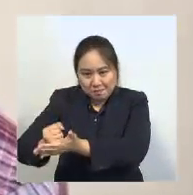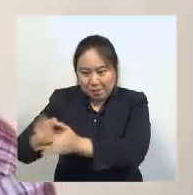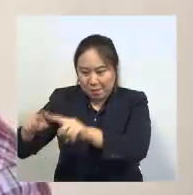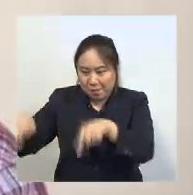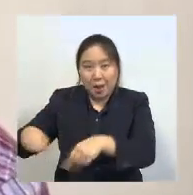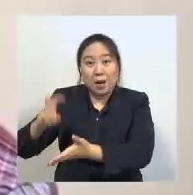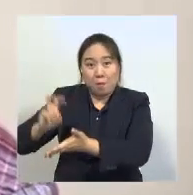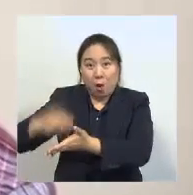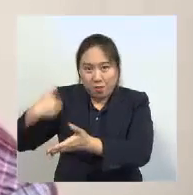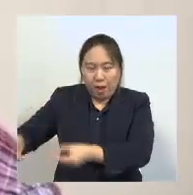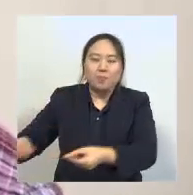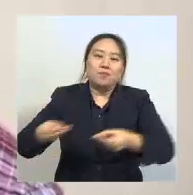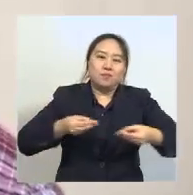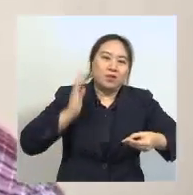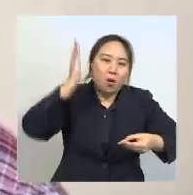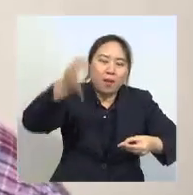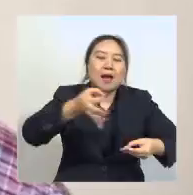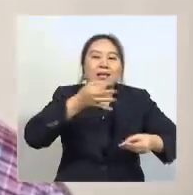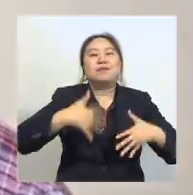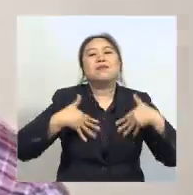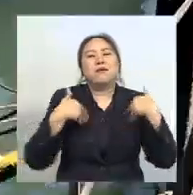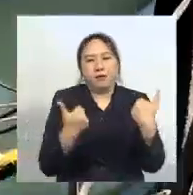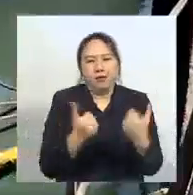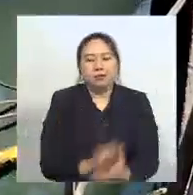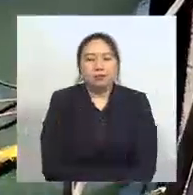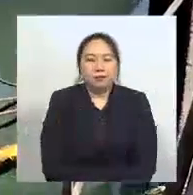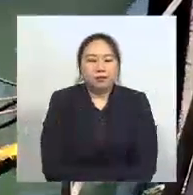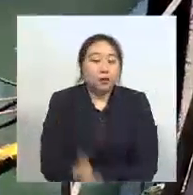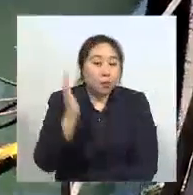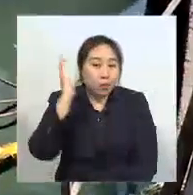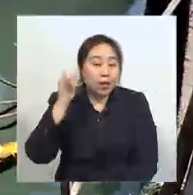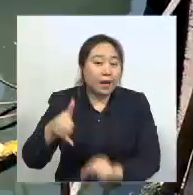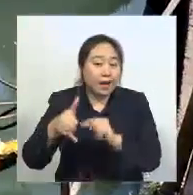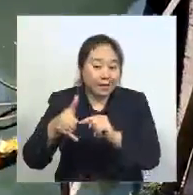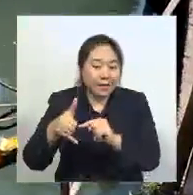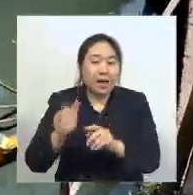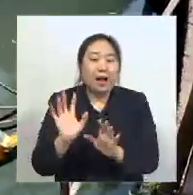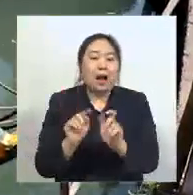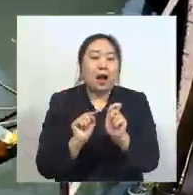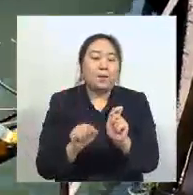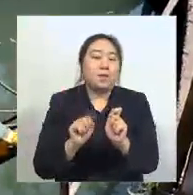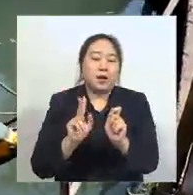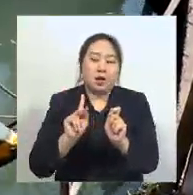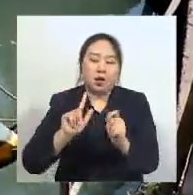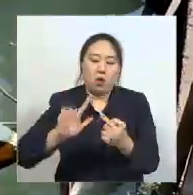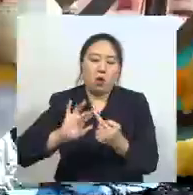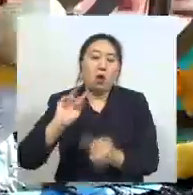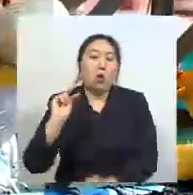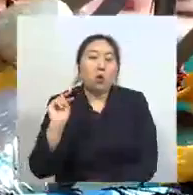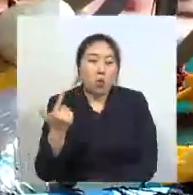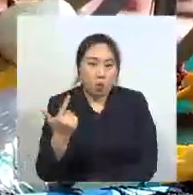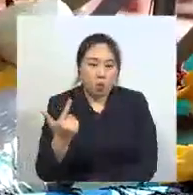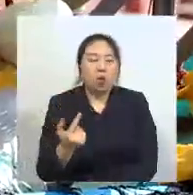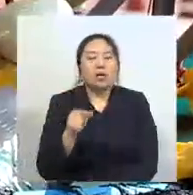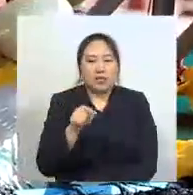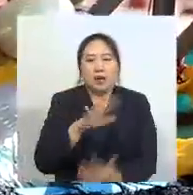ชีพมากยิ่งขึ้นขณะที่นายวิจักรลมเกลี้ยงชาวประมงพื้นบ้านตำบลวันยาวอำเภอขลุงนะคะก็เห็นว่าม